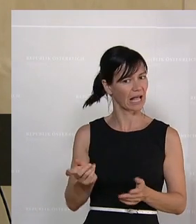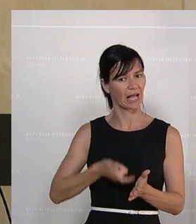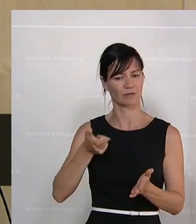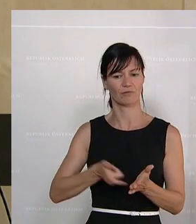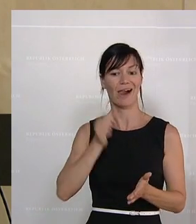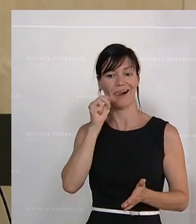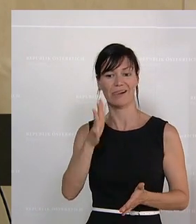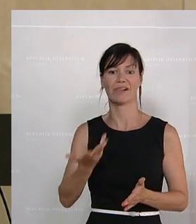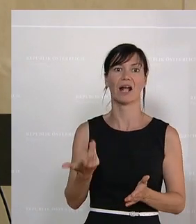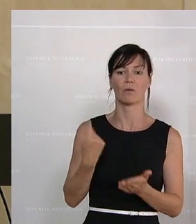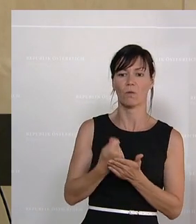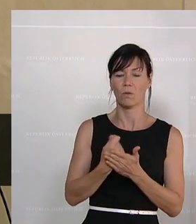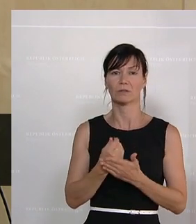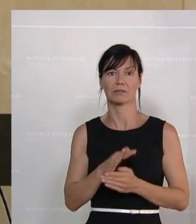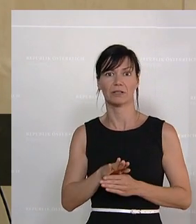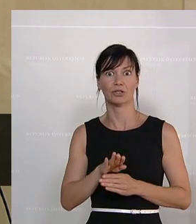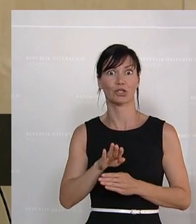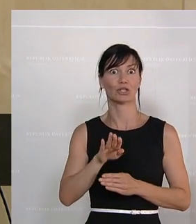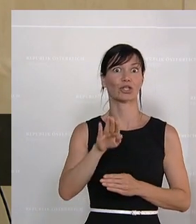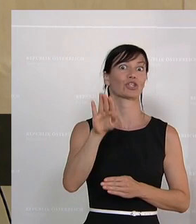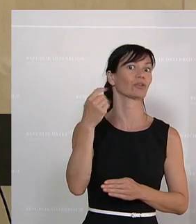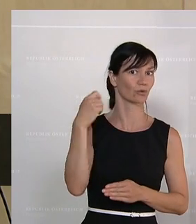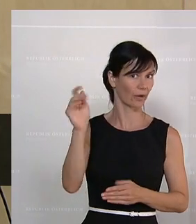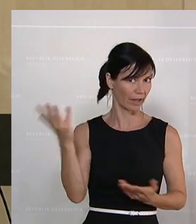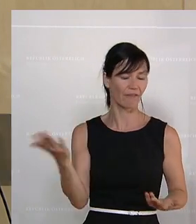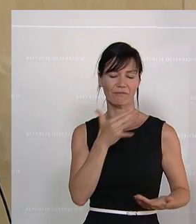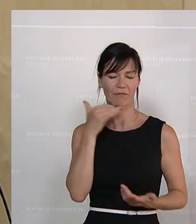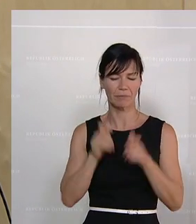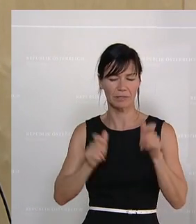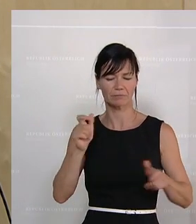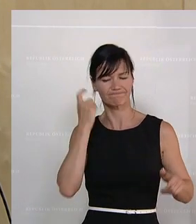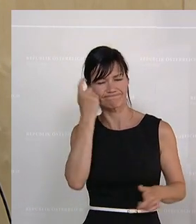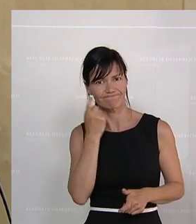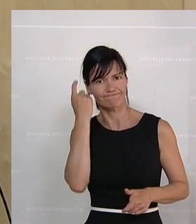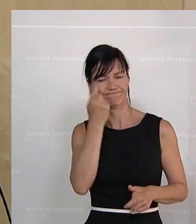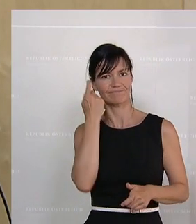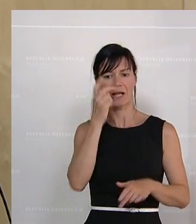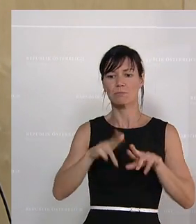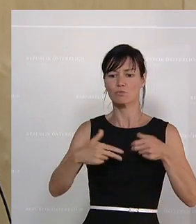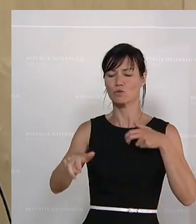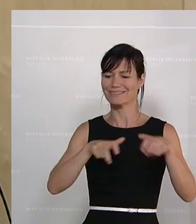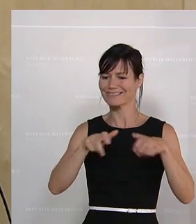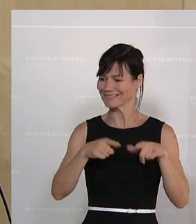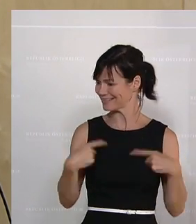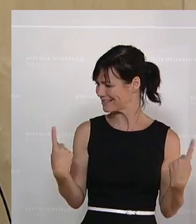alltags ja die bereiten vielen menschen sorgen sorgen die wir als gesamte bundesregierung selbstverständlich ernst